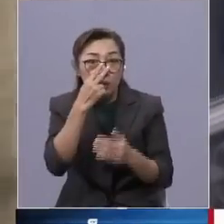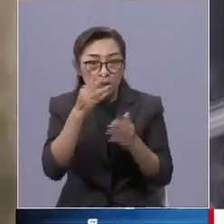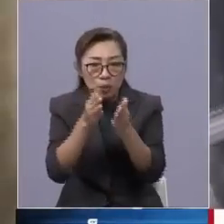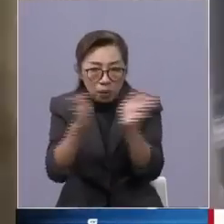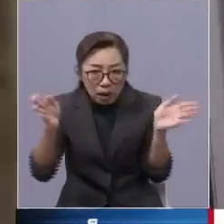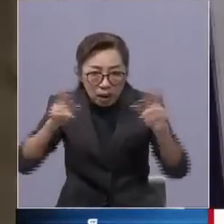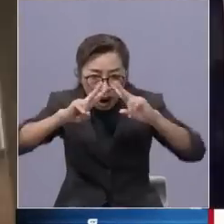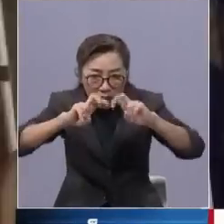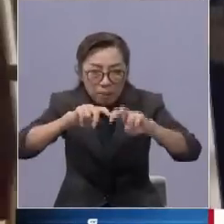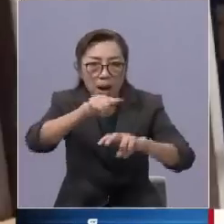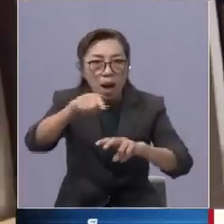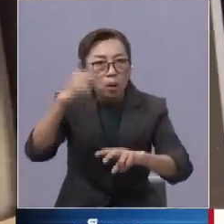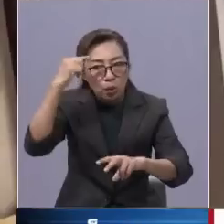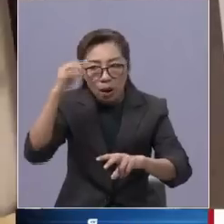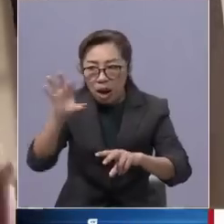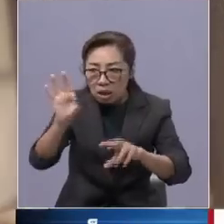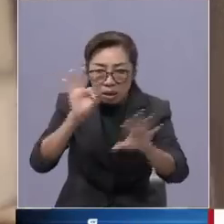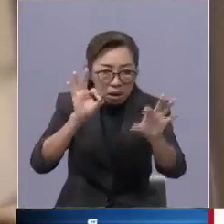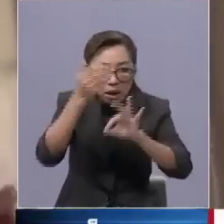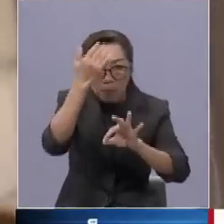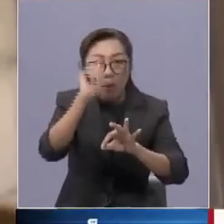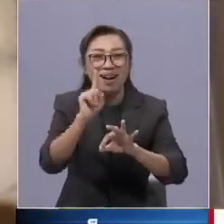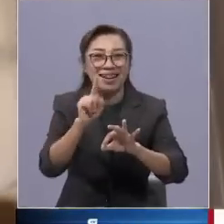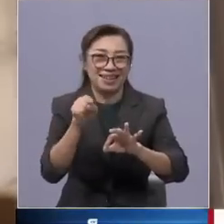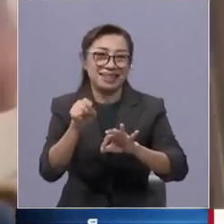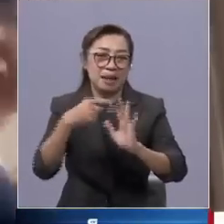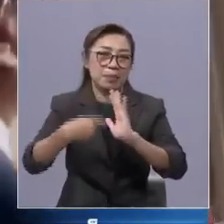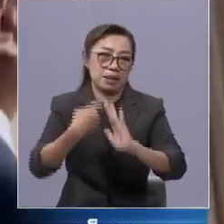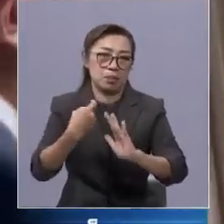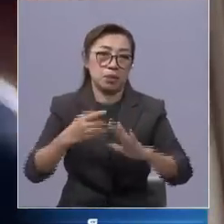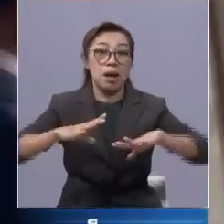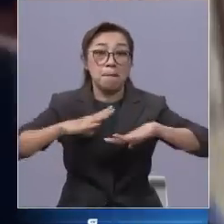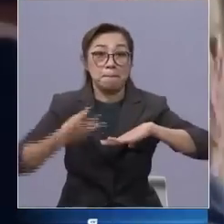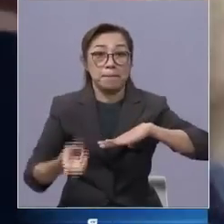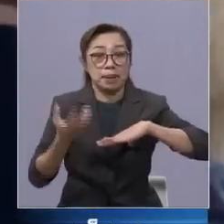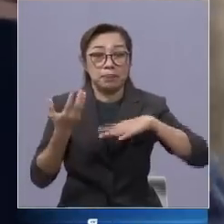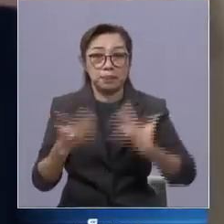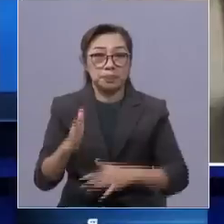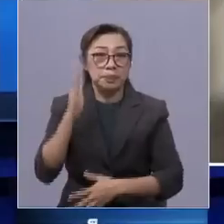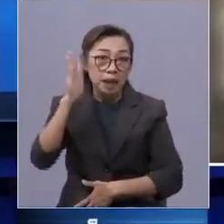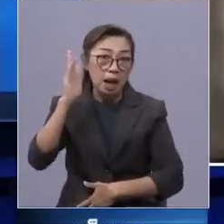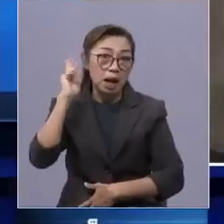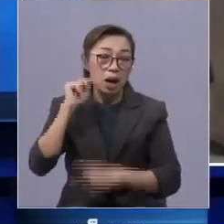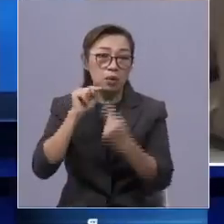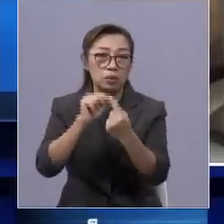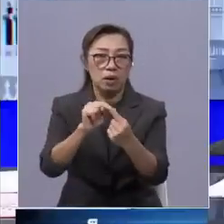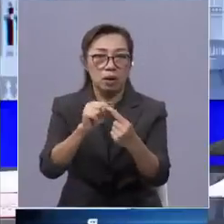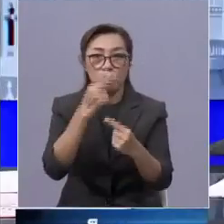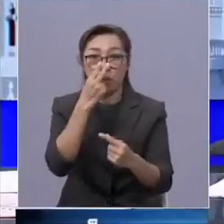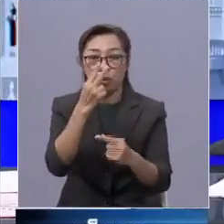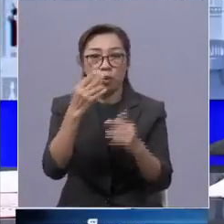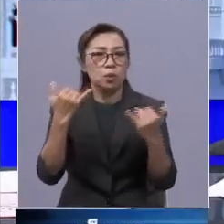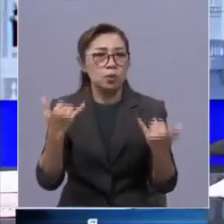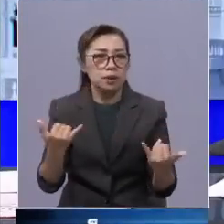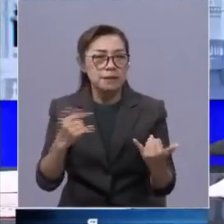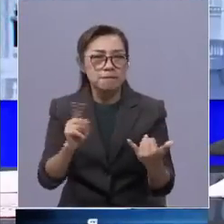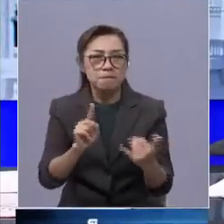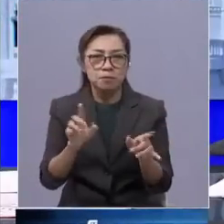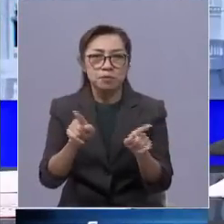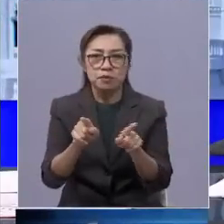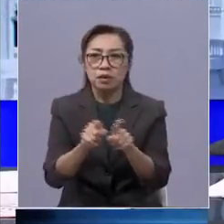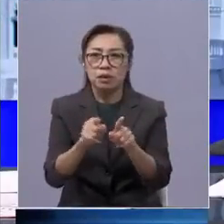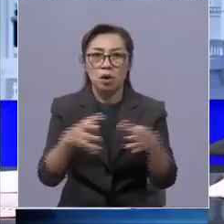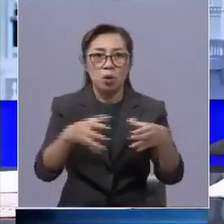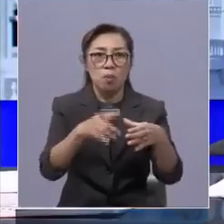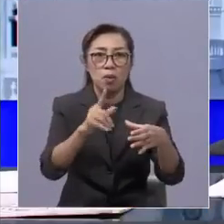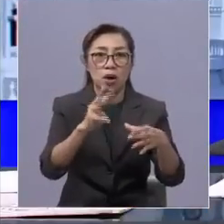ดเนี่ยนะครับถึงที่มาที่ไปคุณผู้ชมครับเดี๋ยวเราพักกันครู่หนึ่งก่อนนะครับช่วงหน้าแน่นอนวันนี้จับตาประเด็นหลังจาก